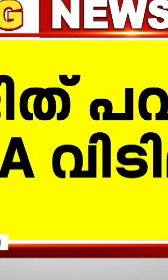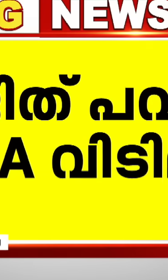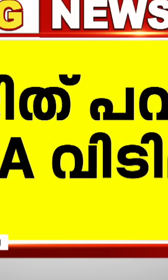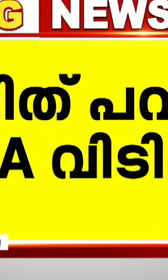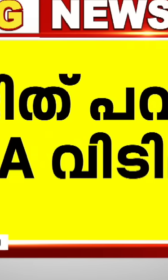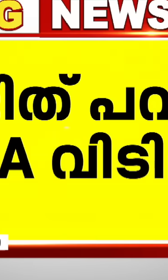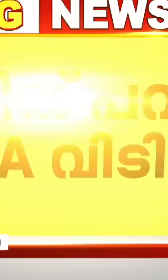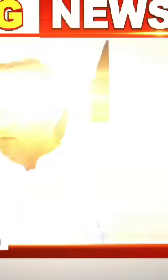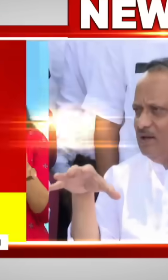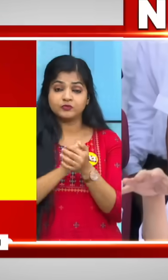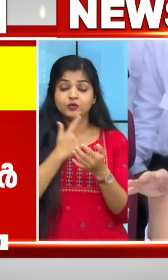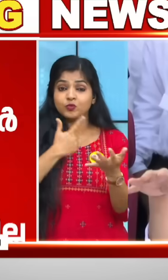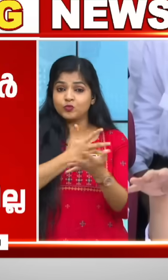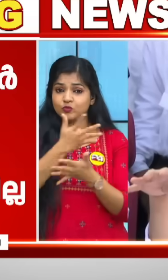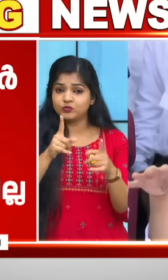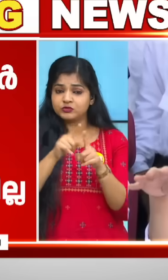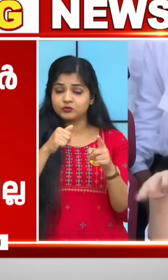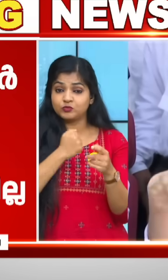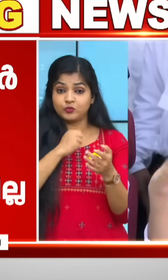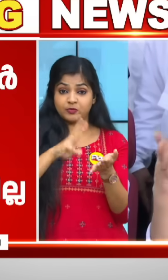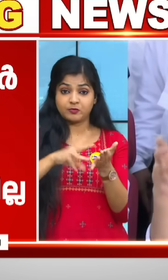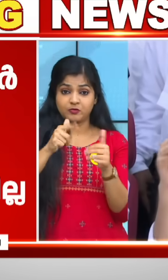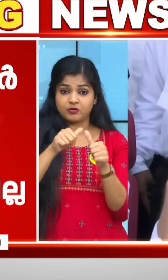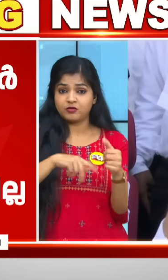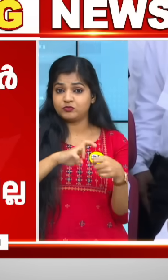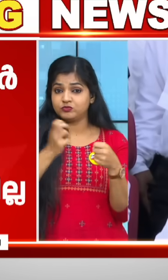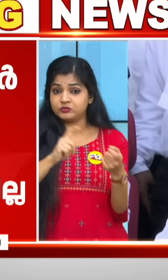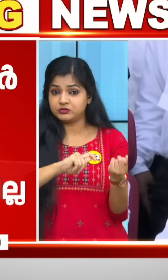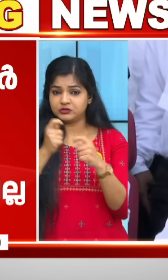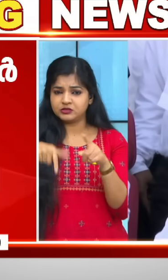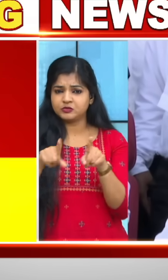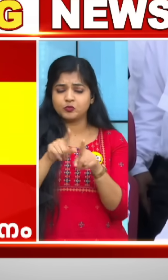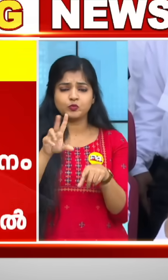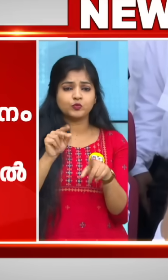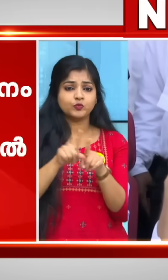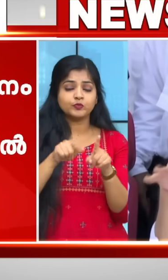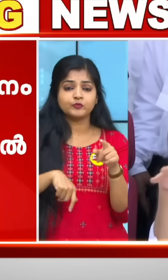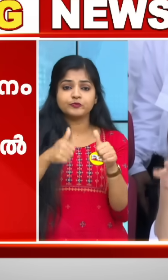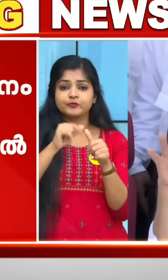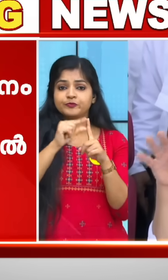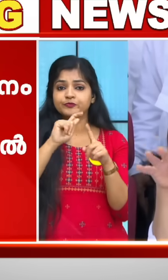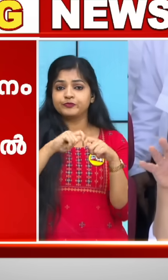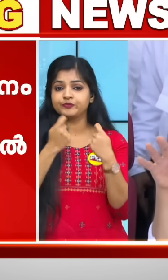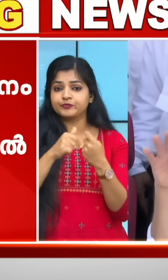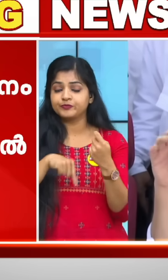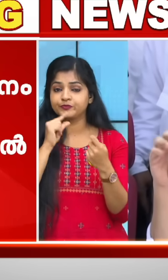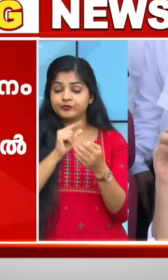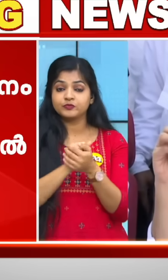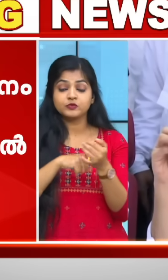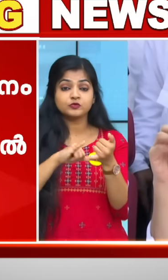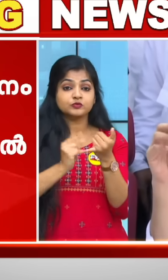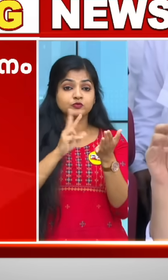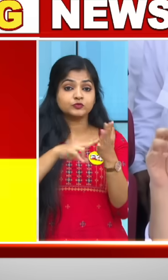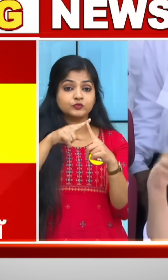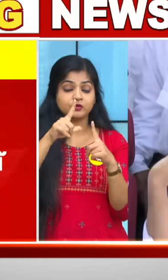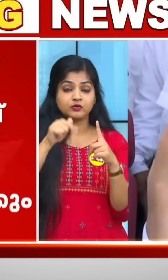ഒരു ചർച്ചയും ഒരു നീക്കങ്ങളും തന്റെ എംഎൽഎമാർ നടത്തുന്നില്ല എന്നതാണ് അജിത് പവാർ വിഭാഗം പറയുന്നത് സുനിൽ തക്കരെ പാർട്ടിയുടെ സംസ്ഥാന അധ്യക്ഷൻ